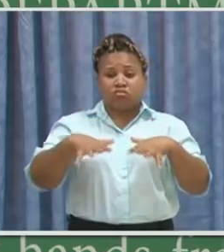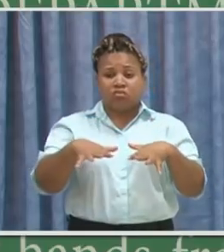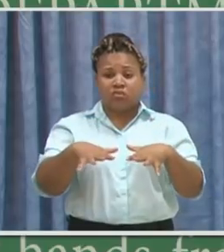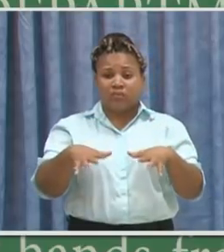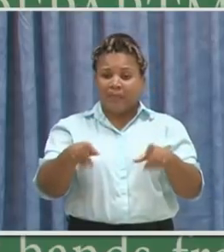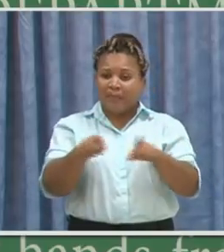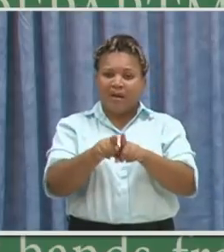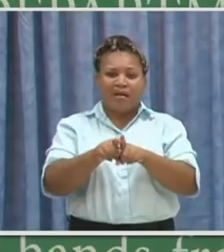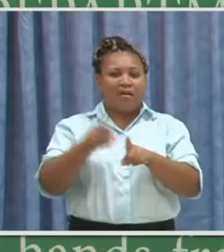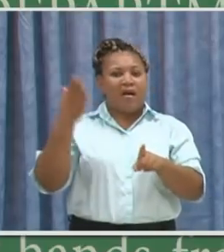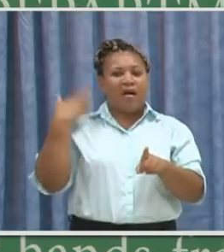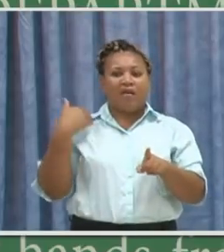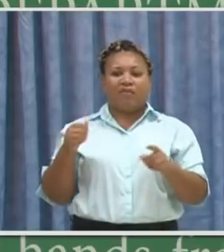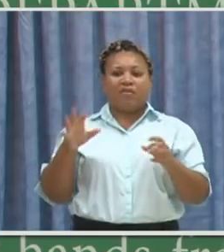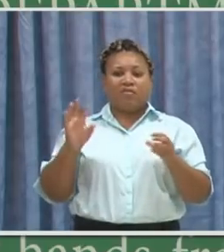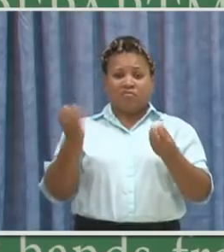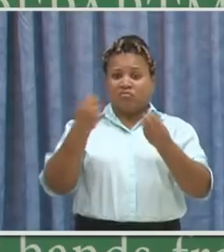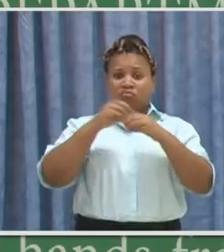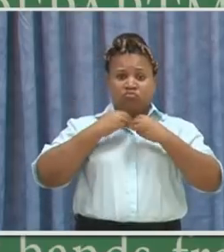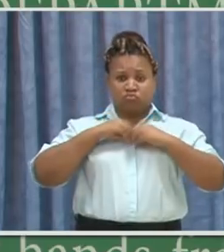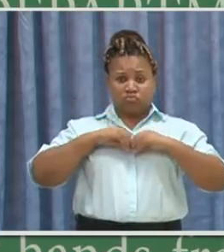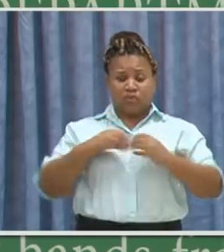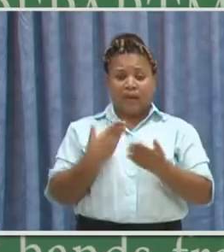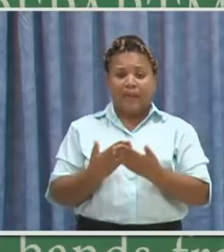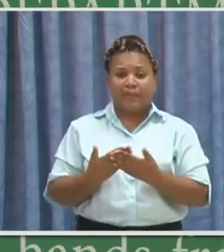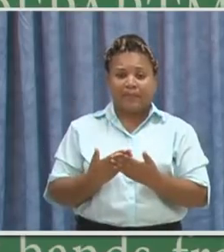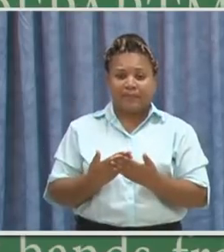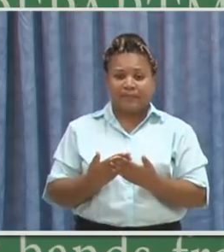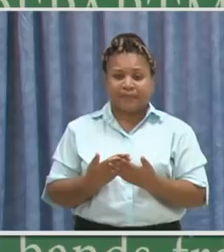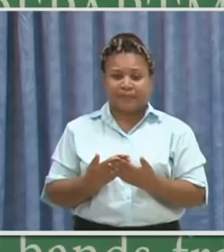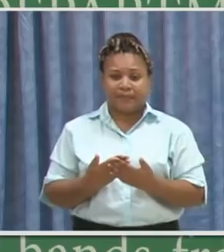avant. Mais si par contre, nous avons une organisation,